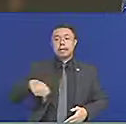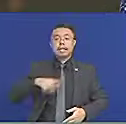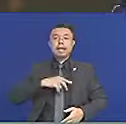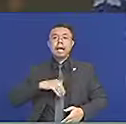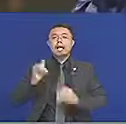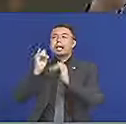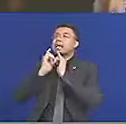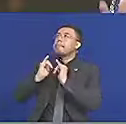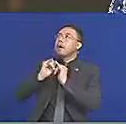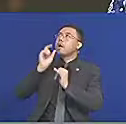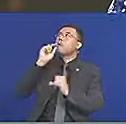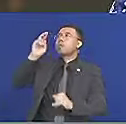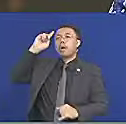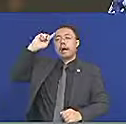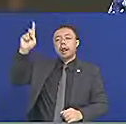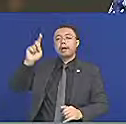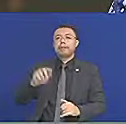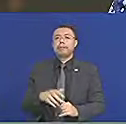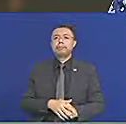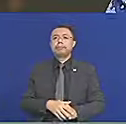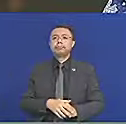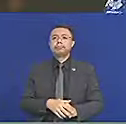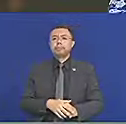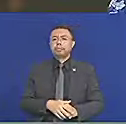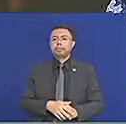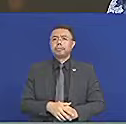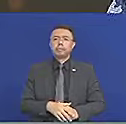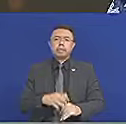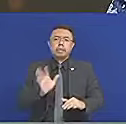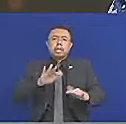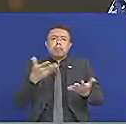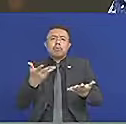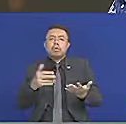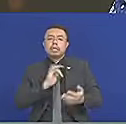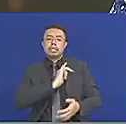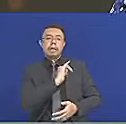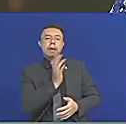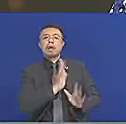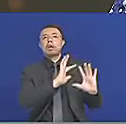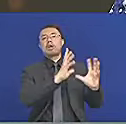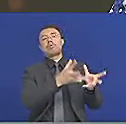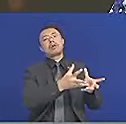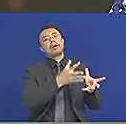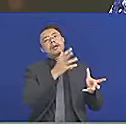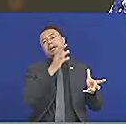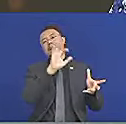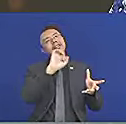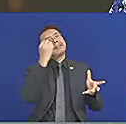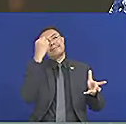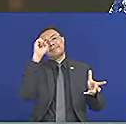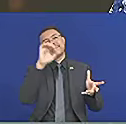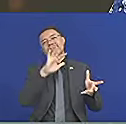ibadah kepada Allah. Tidak mungkin sama dengan dunia.